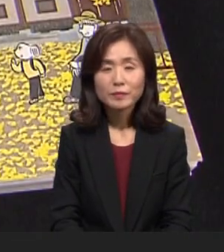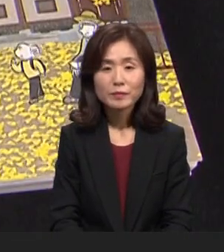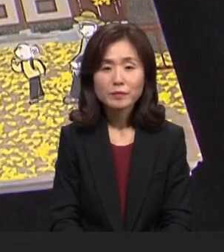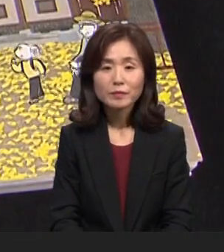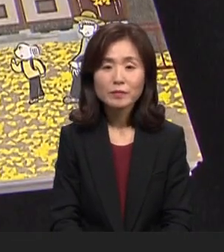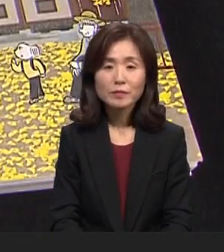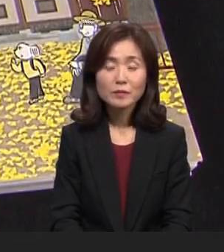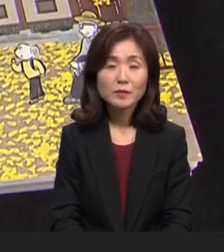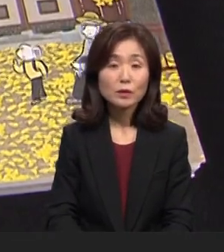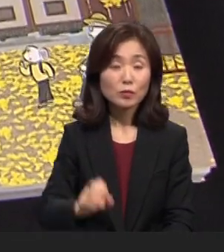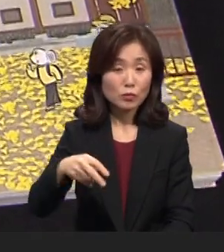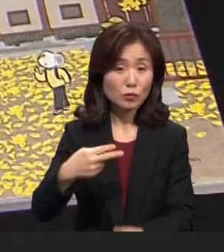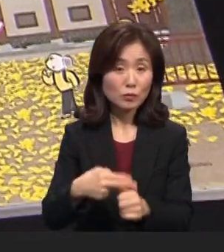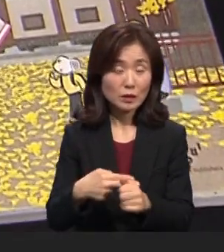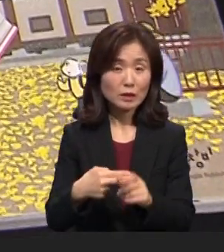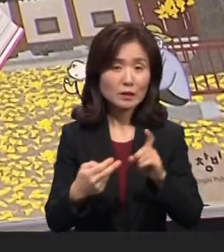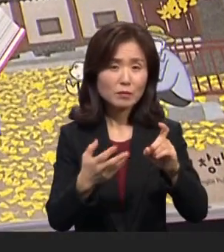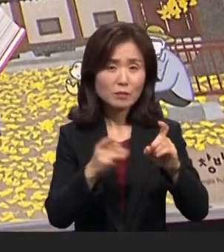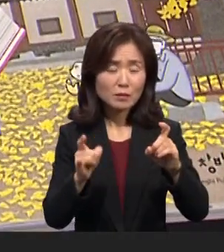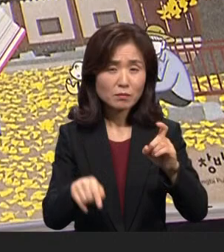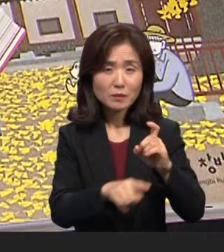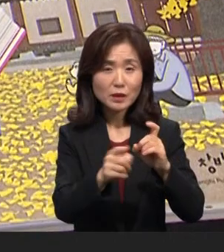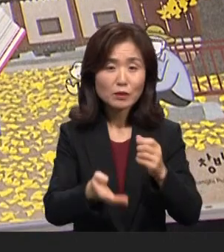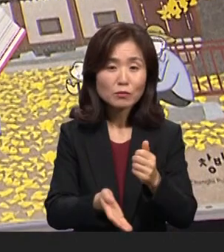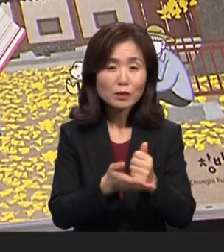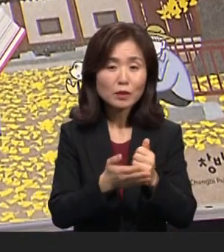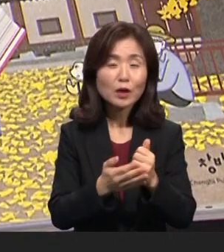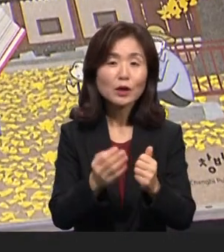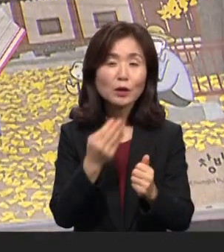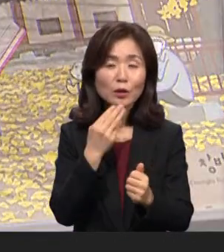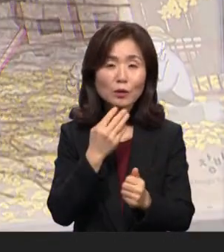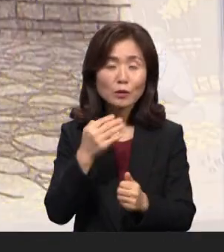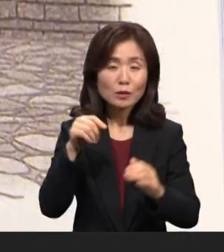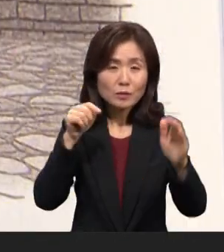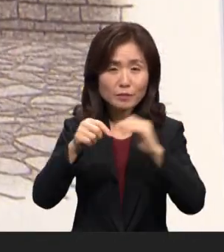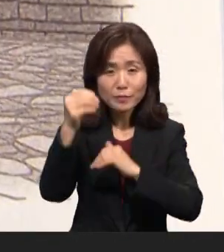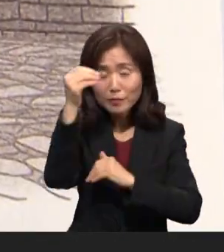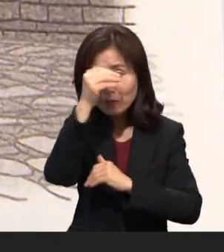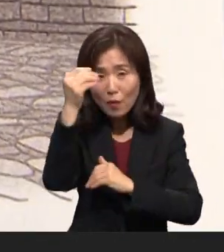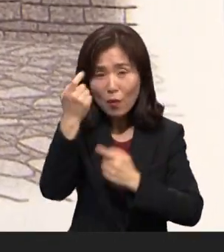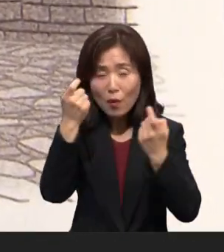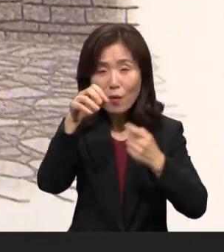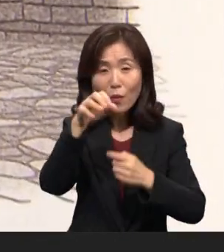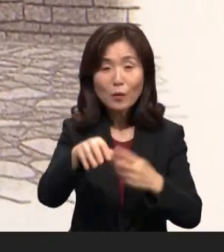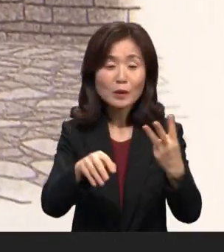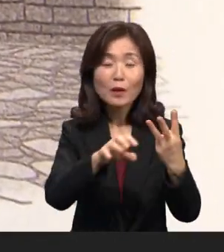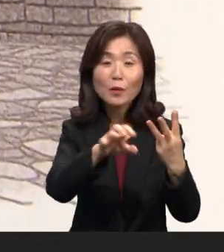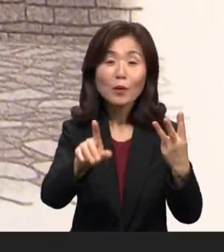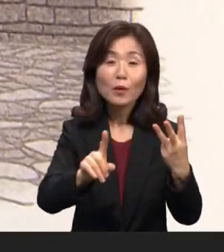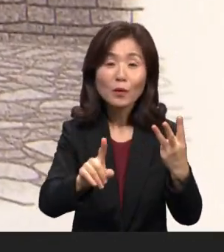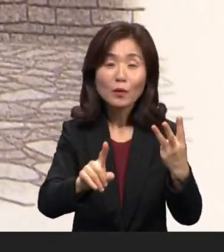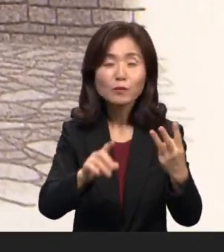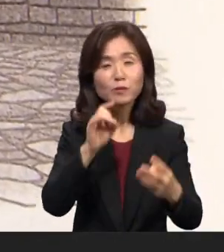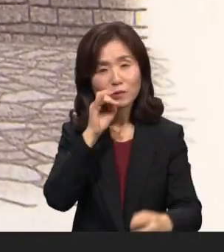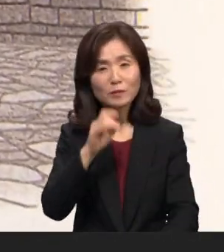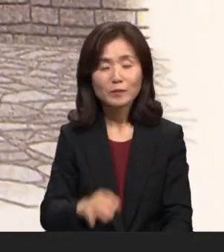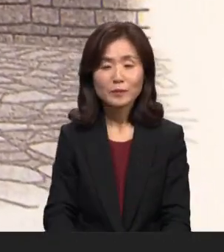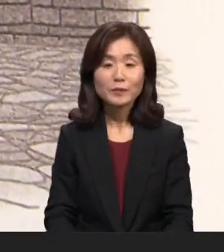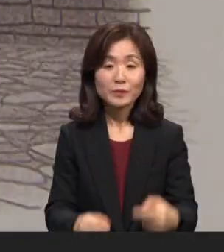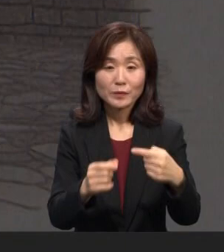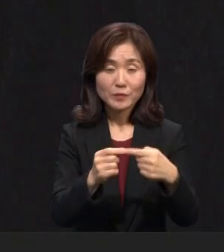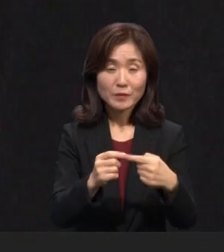그렇다면 유 교수가 10대들에게 추천하는 서울 답사 여행지 세 곳은 어디일까?